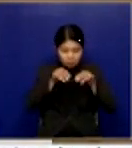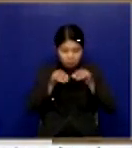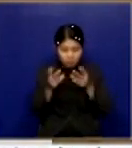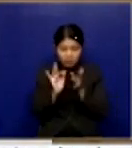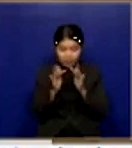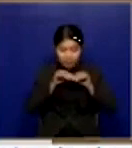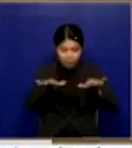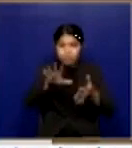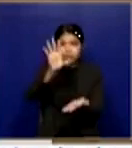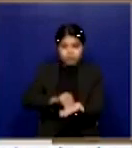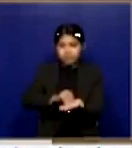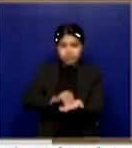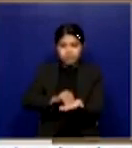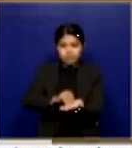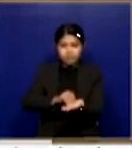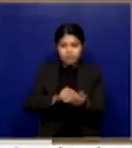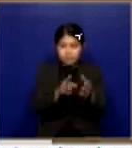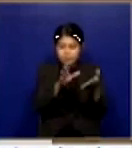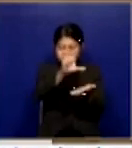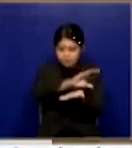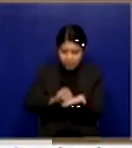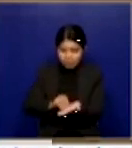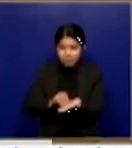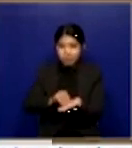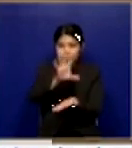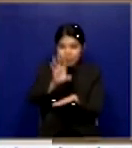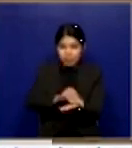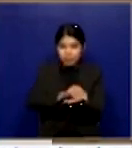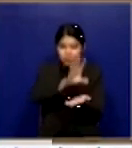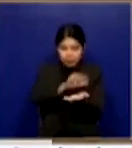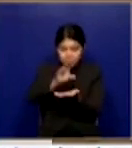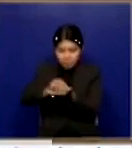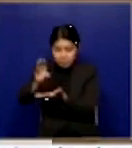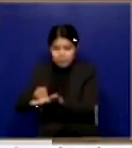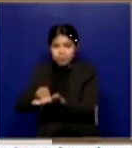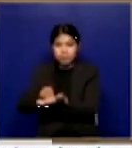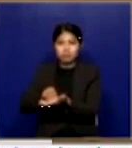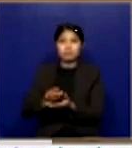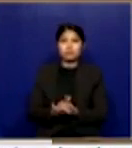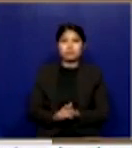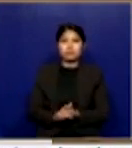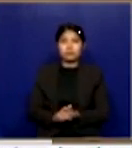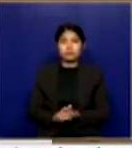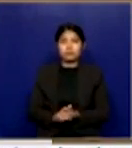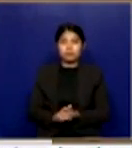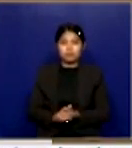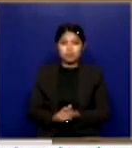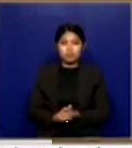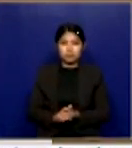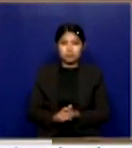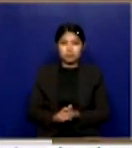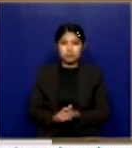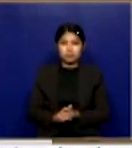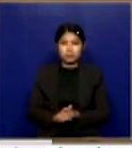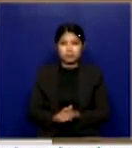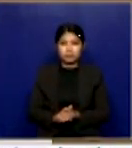และถูกกลุ่มคนที่นำไปใช้ในการจัดเป็นอุปนิสัยของเรานะครับเขาจะ